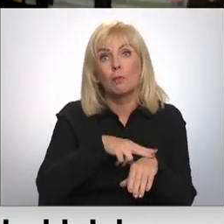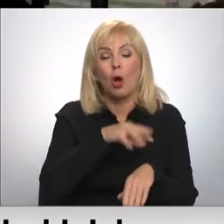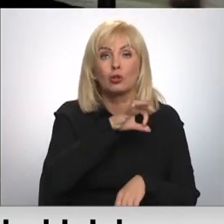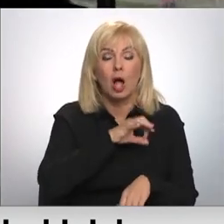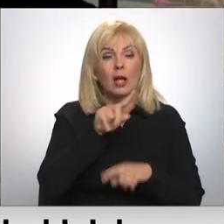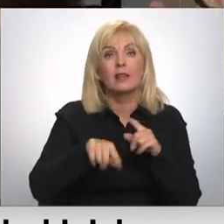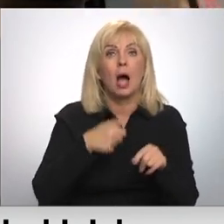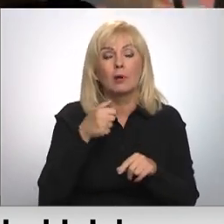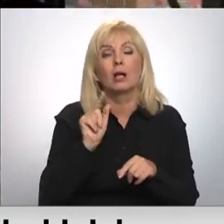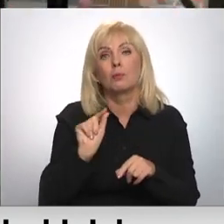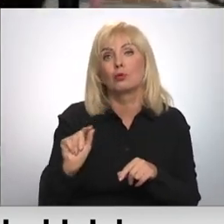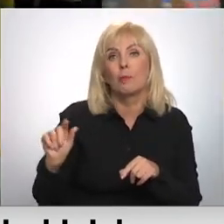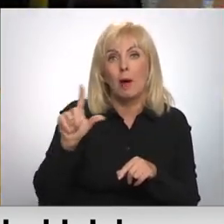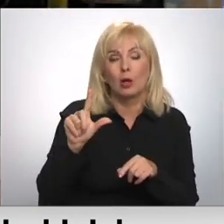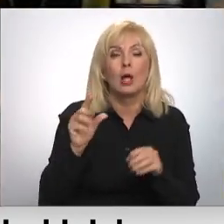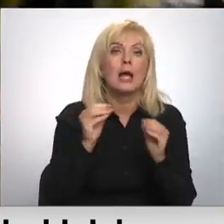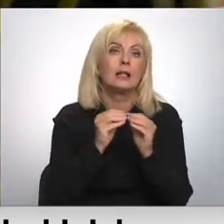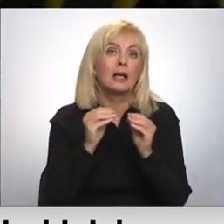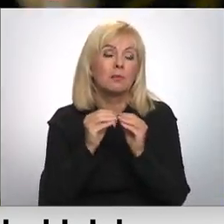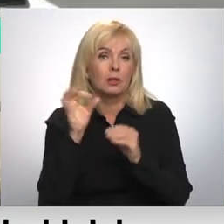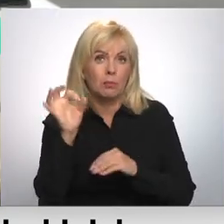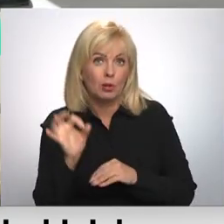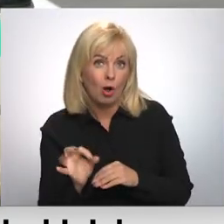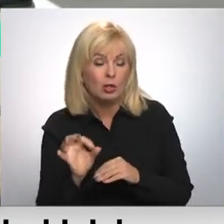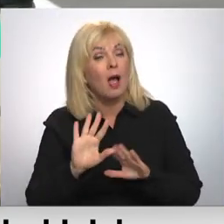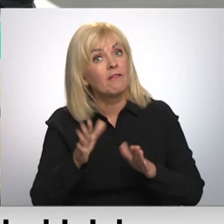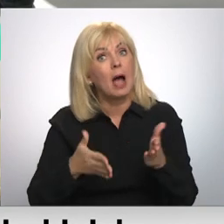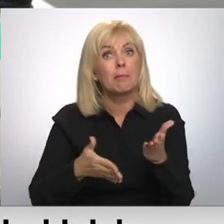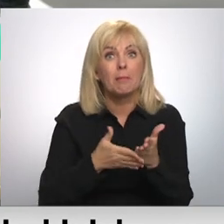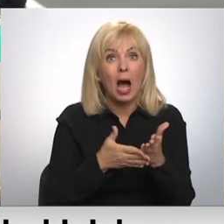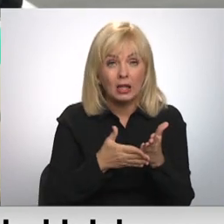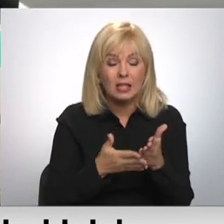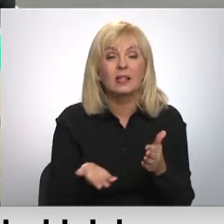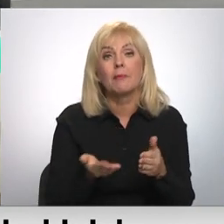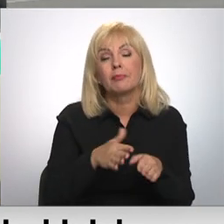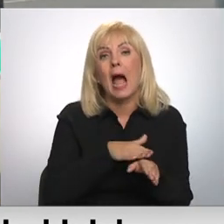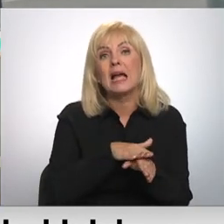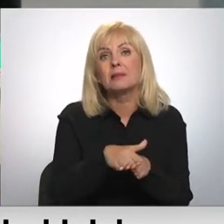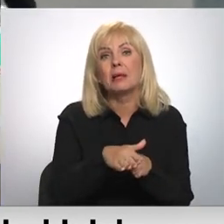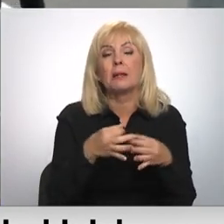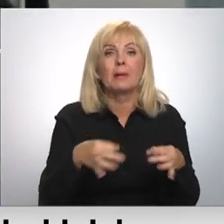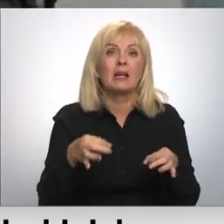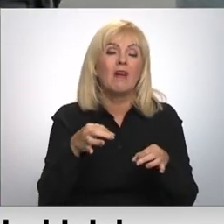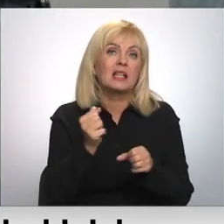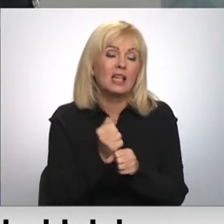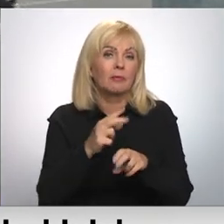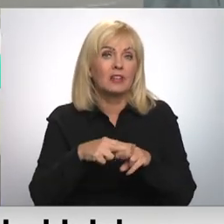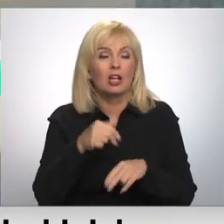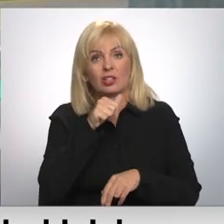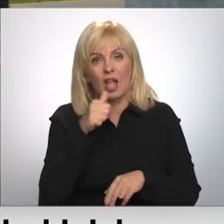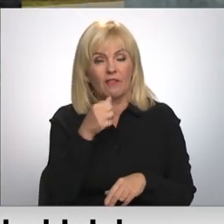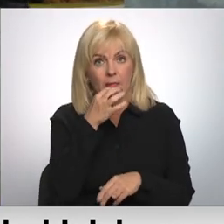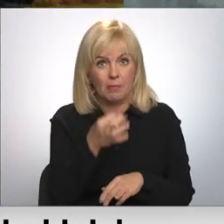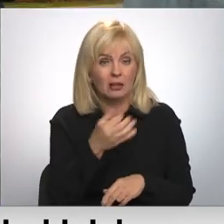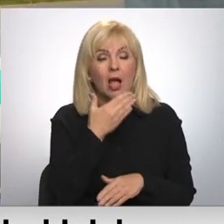algas nākamgad tiks palielināts par 10%. Vai tas palīdzēs aizpildīt vakances, neviens nevar prognozēt. Mēs neesam gatavi